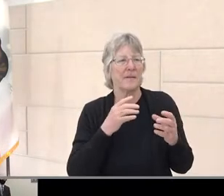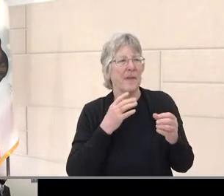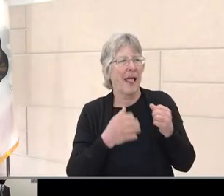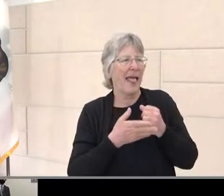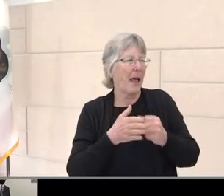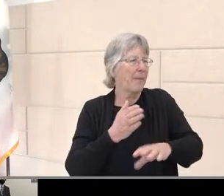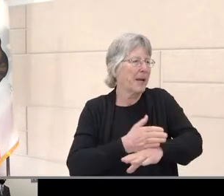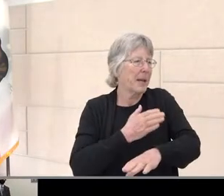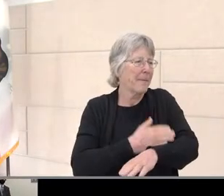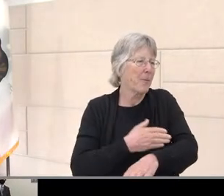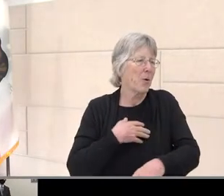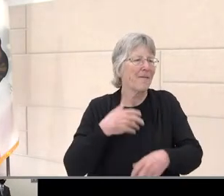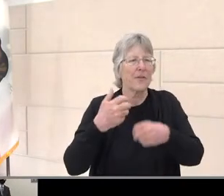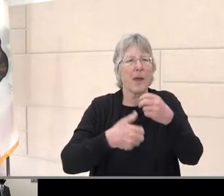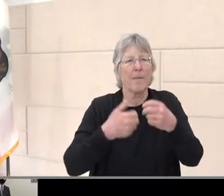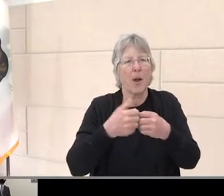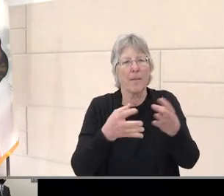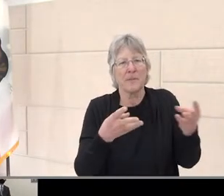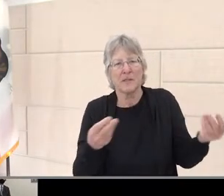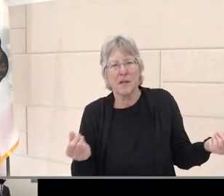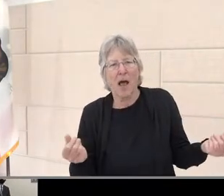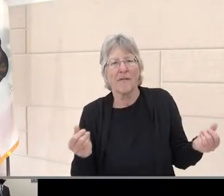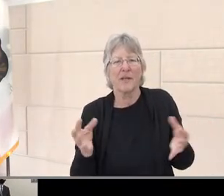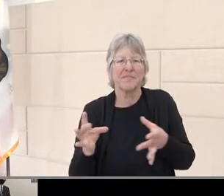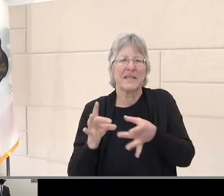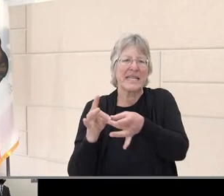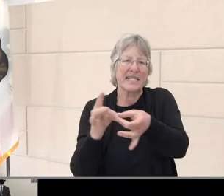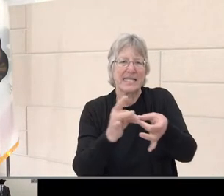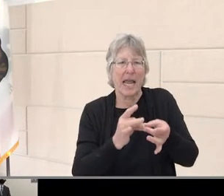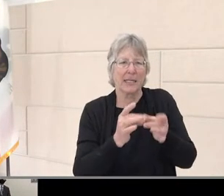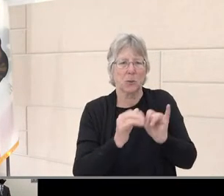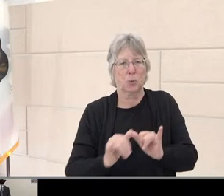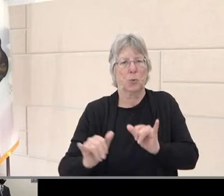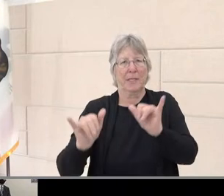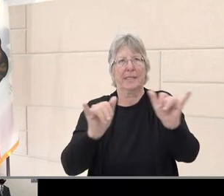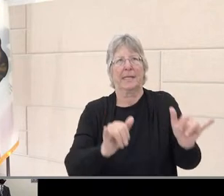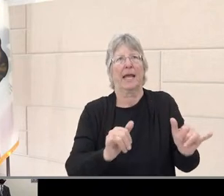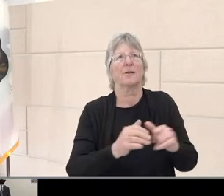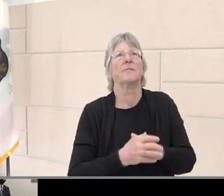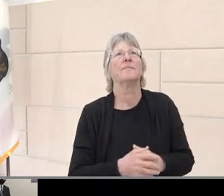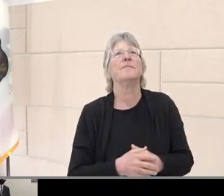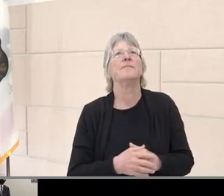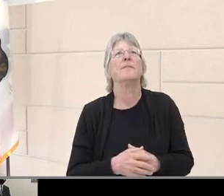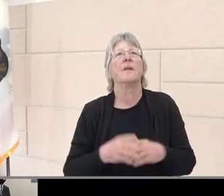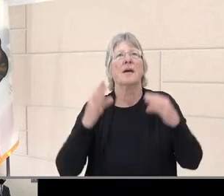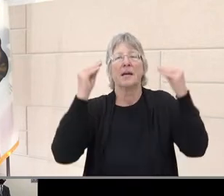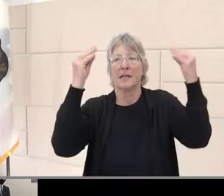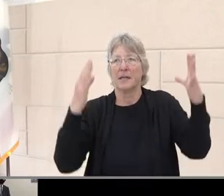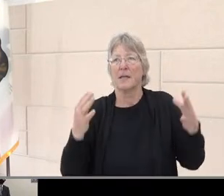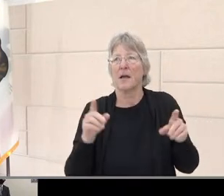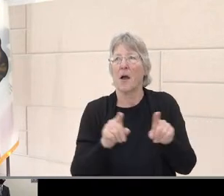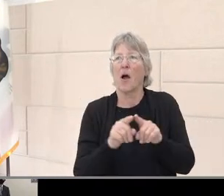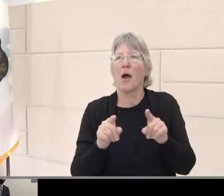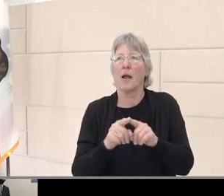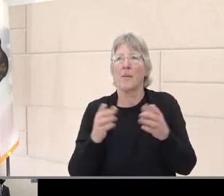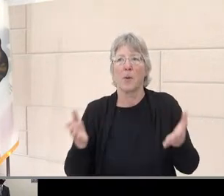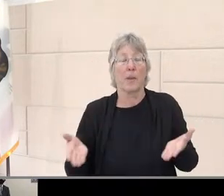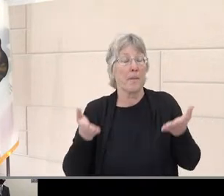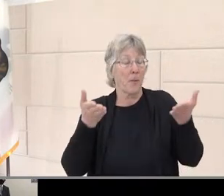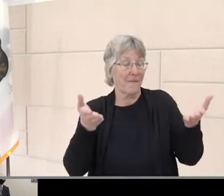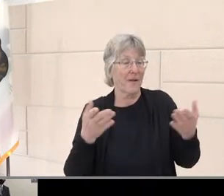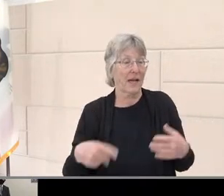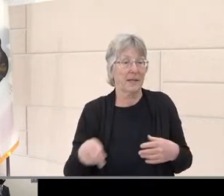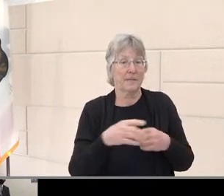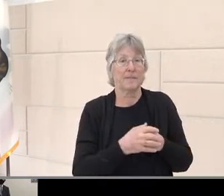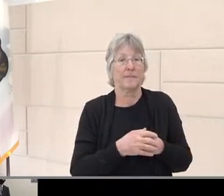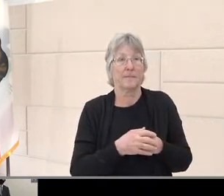ជាងនឹងបង្ហាត់គេចេះដោះស្រាយបញ្ហាអត់ដែលមានស្តង់ដារមួយគ្រូរបស់យើងនឹង